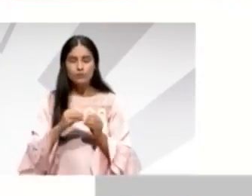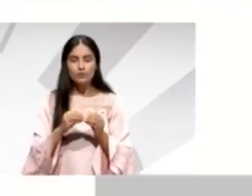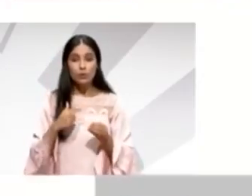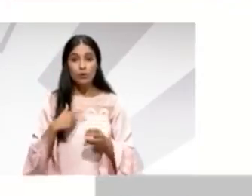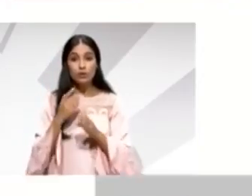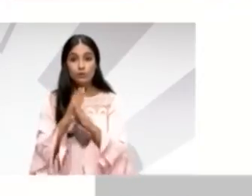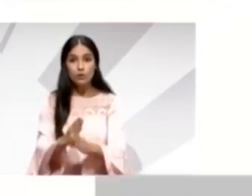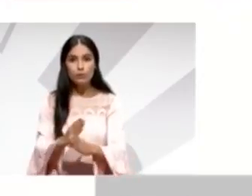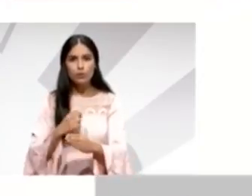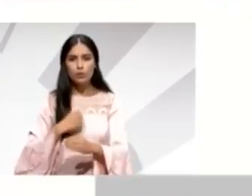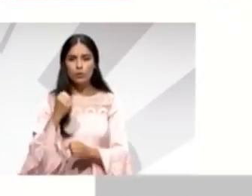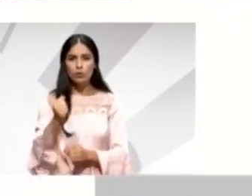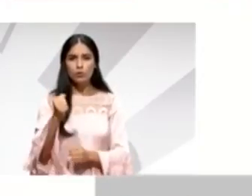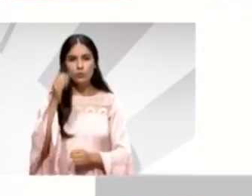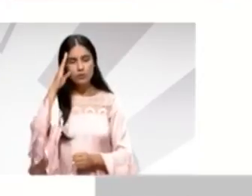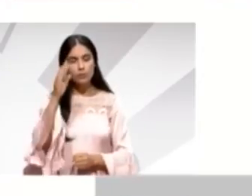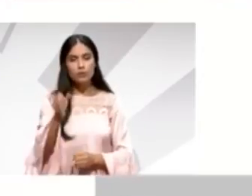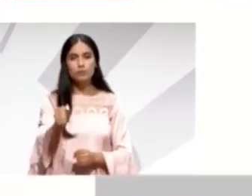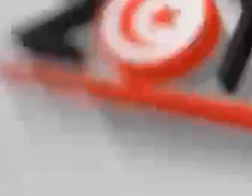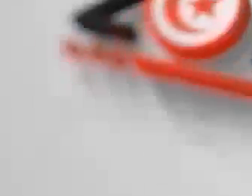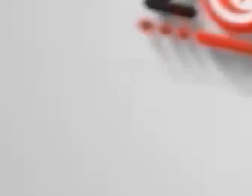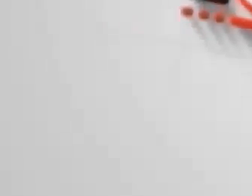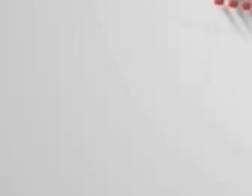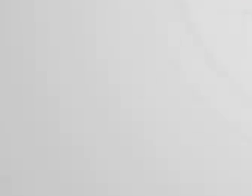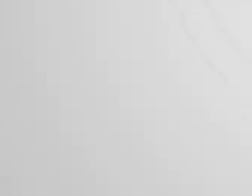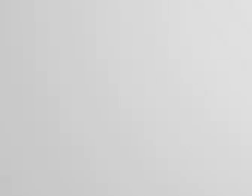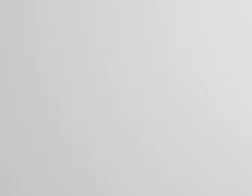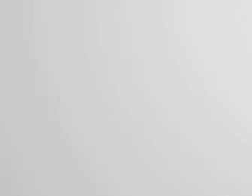قوه والسلام عليكم ورحمه الله